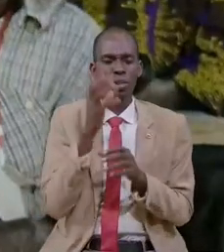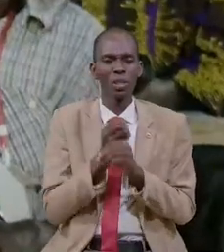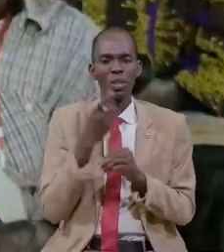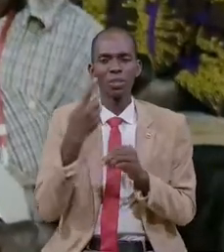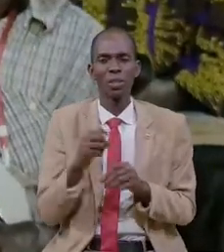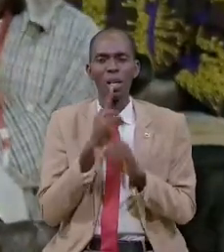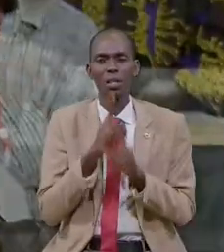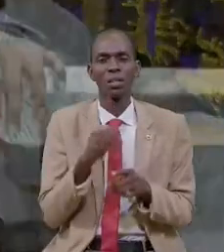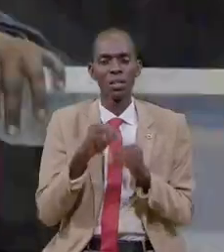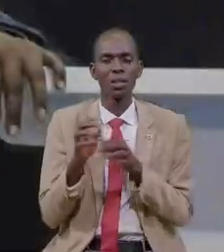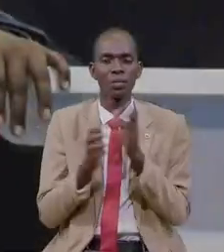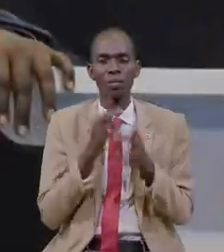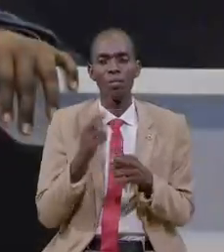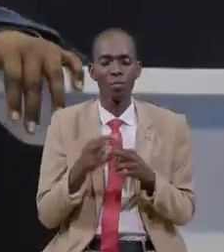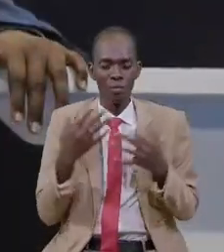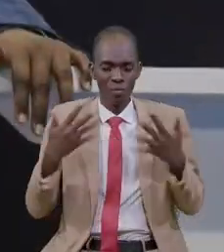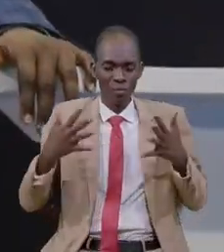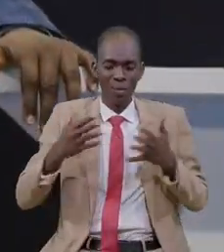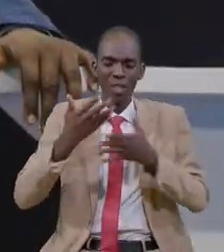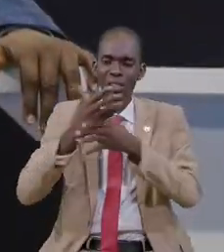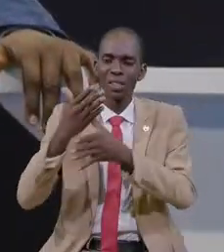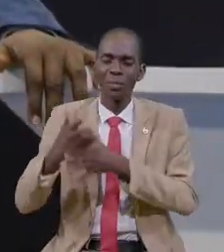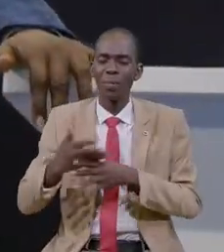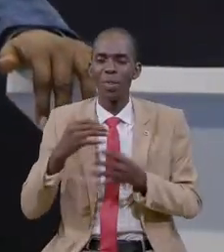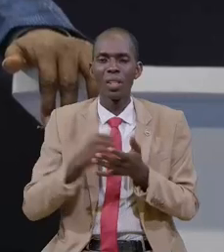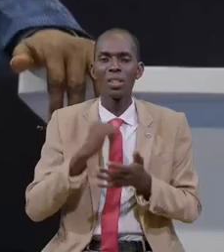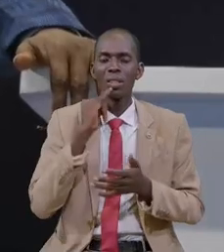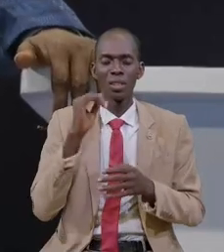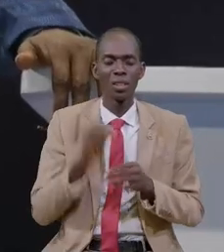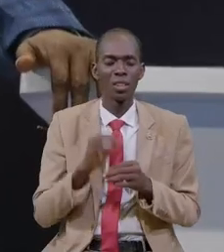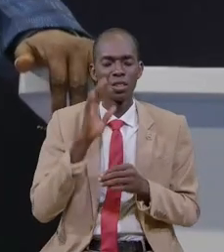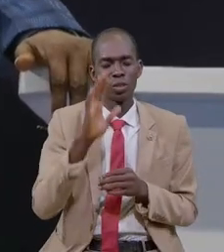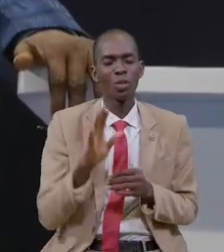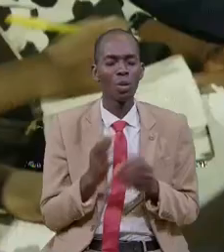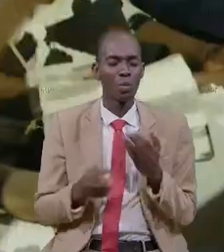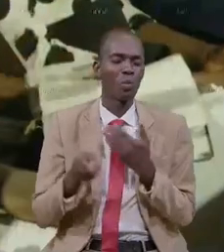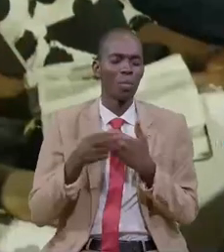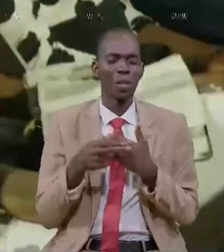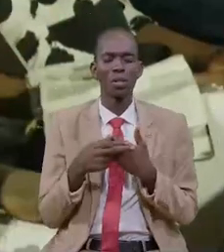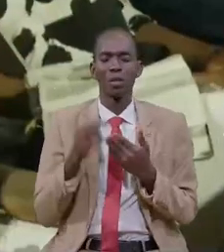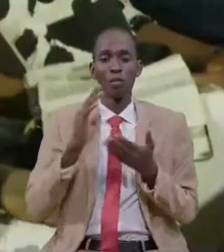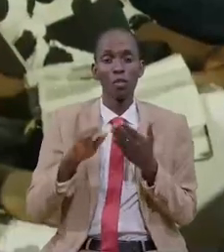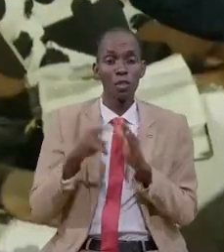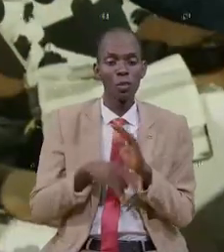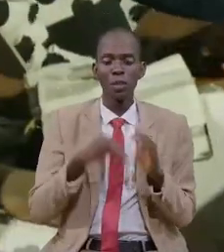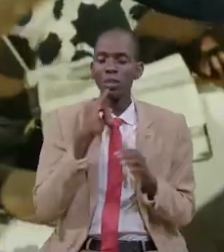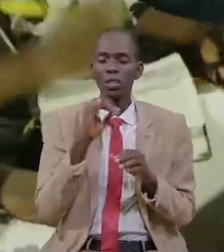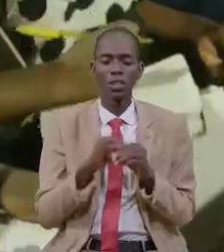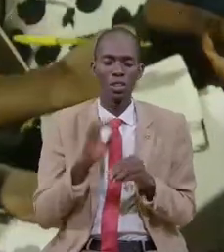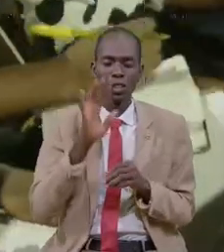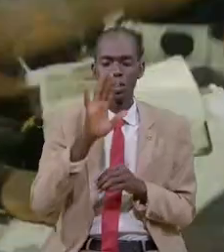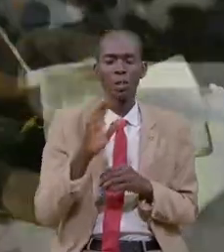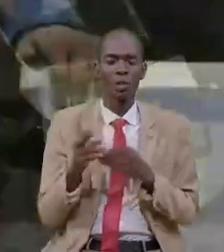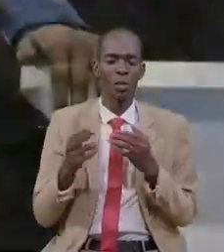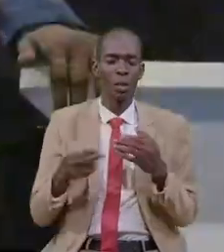Déjà, c'est imputé. C'est dans ton compte. Le pardon, déjà dans ton compte. La liberté,